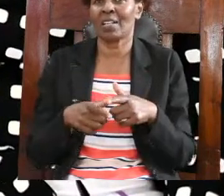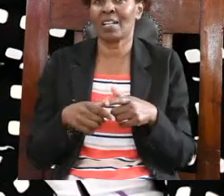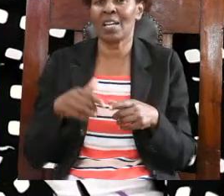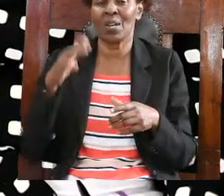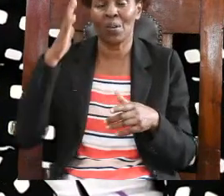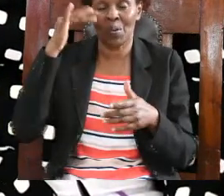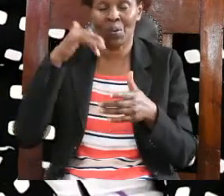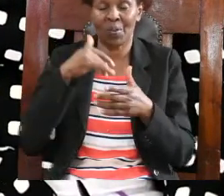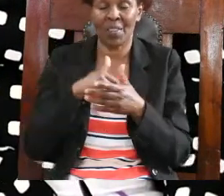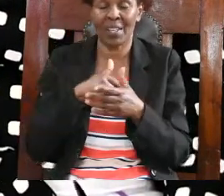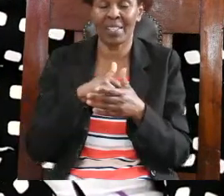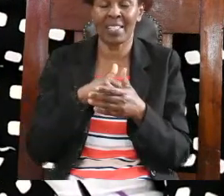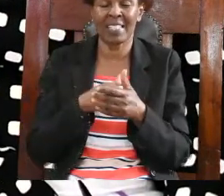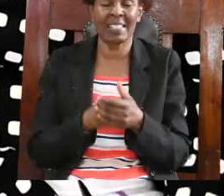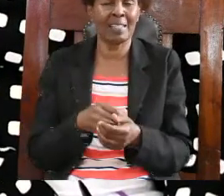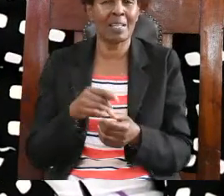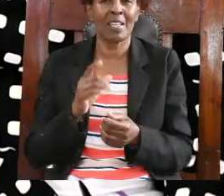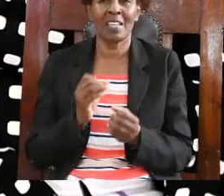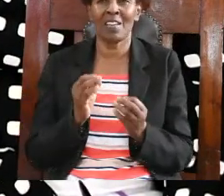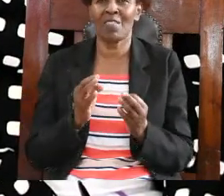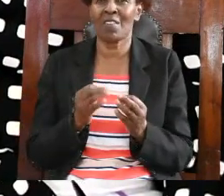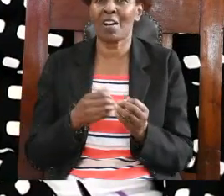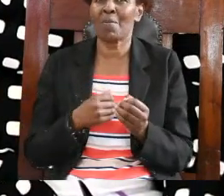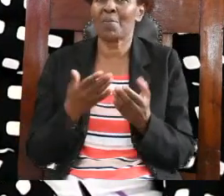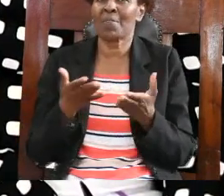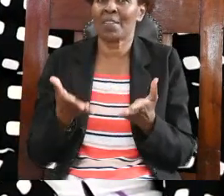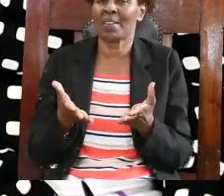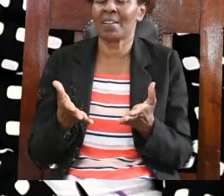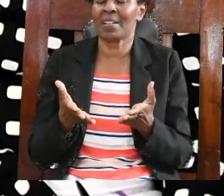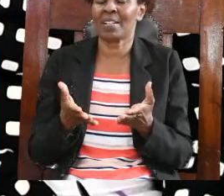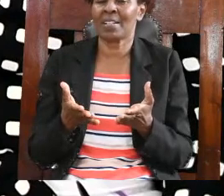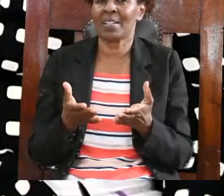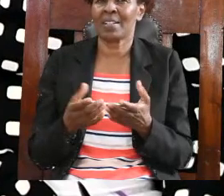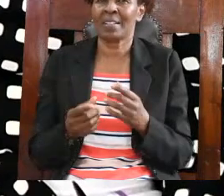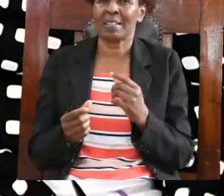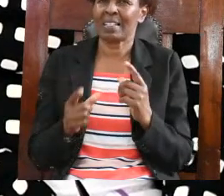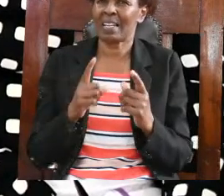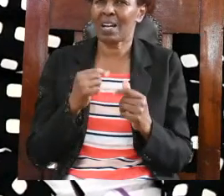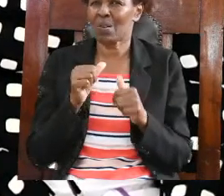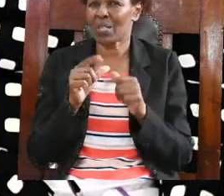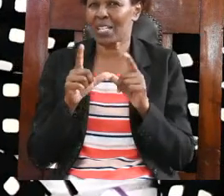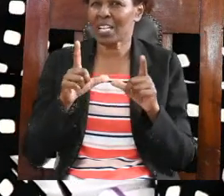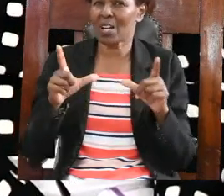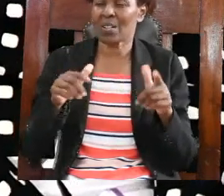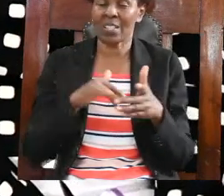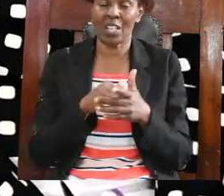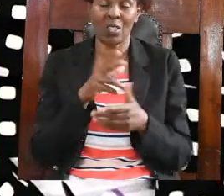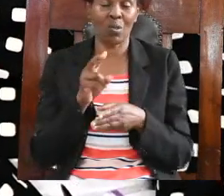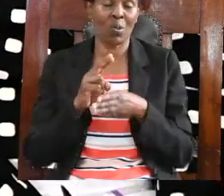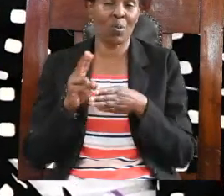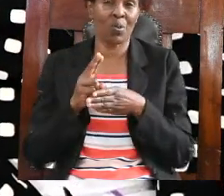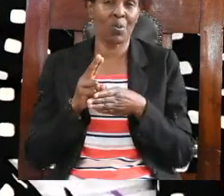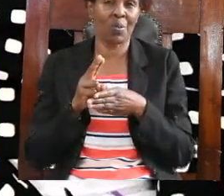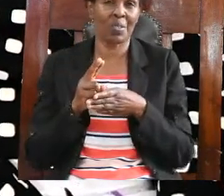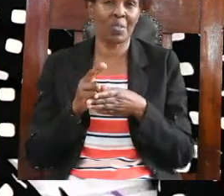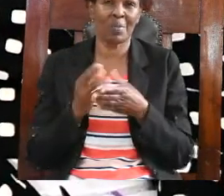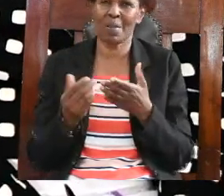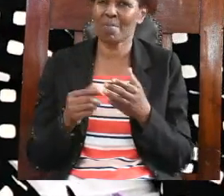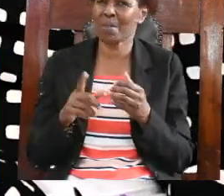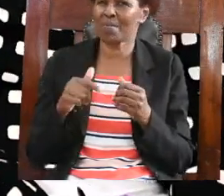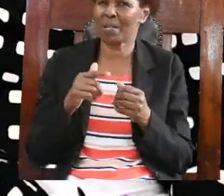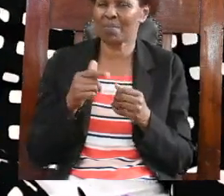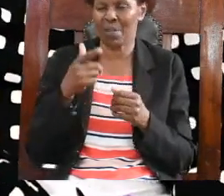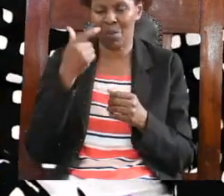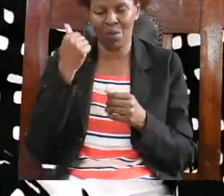ya kwamba nikiwa sehemu fulani, kuna lugha ambayo siwezi nikaizungumza kwa sababu ya wale ambao wako pale,